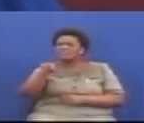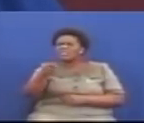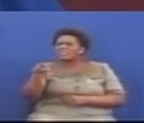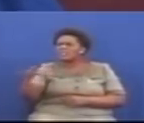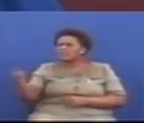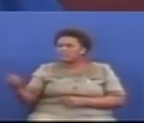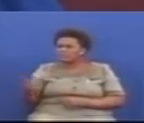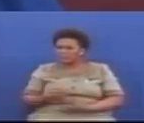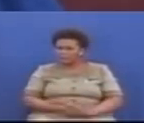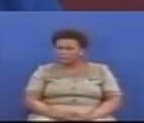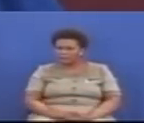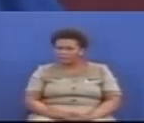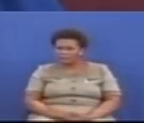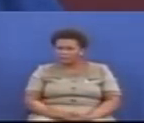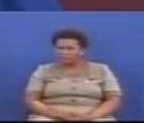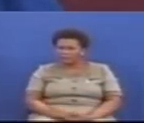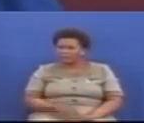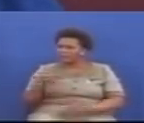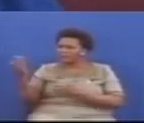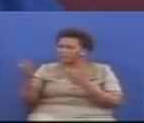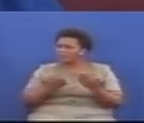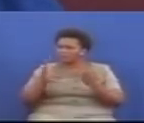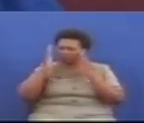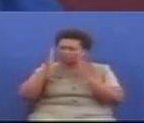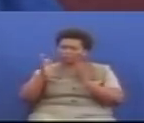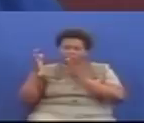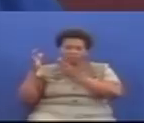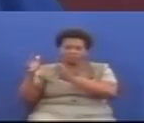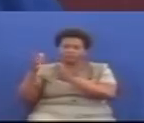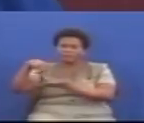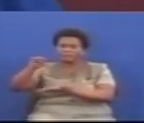Mara, Mheshimiwa Mbunge wa Bunda Mjini.